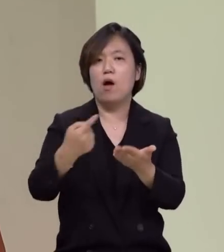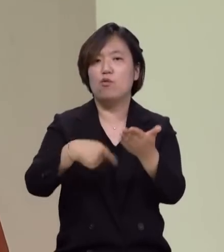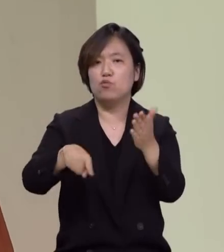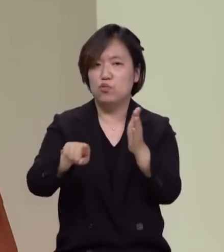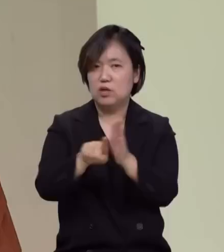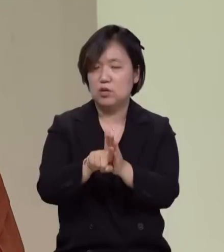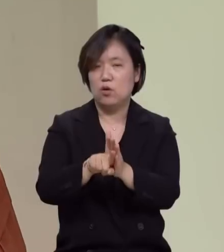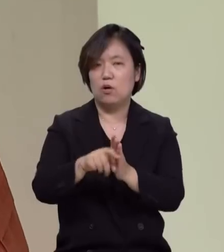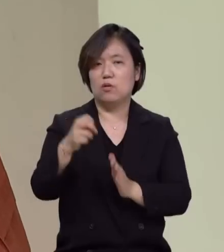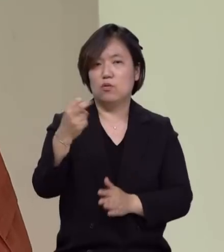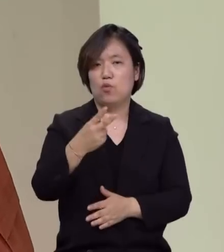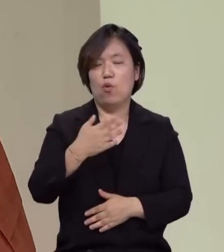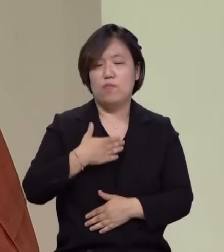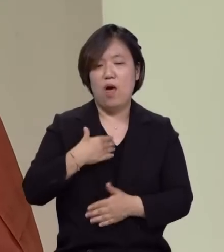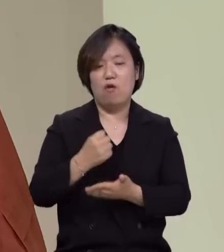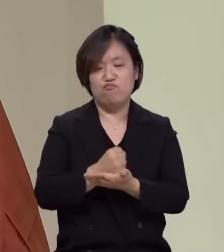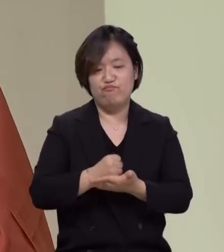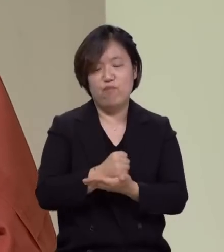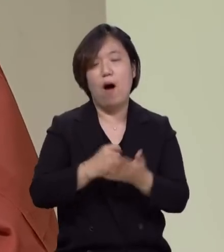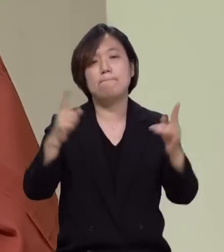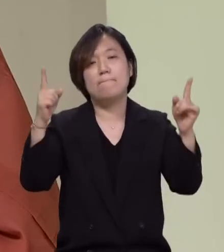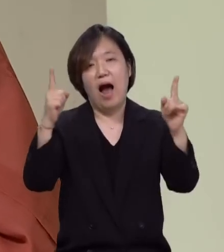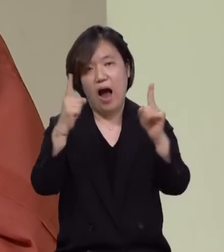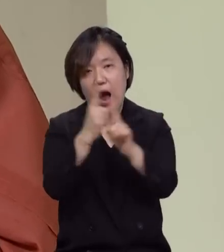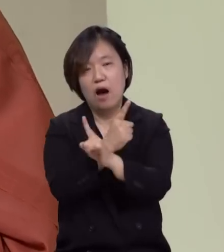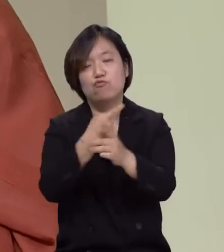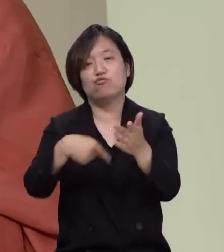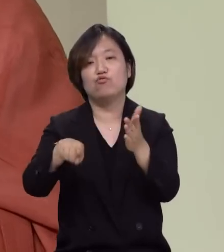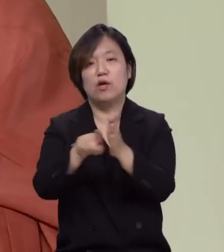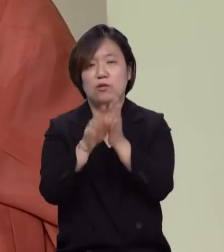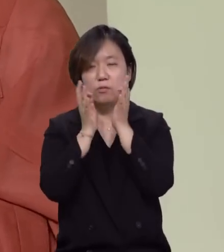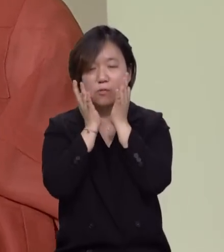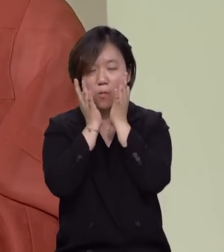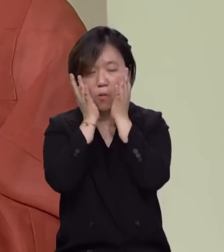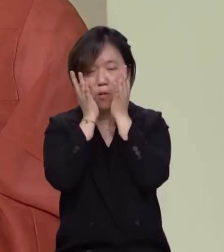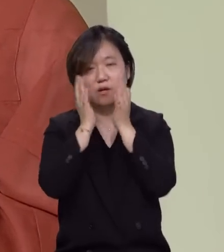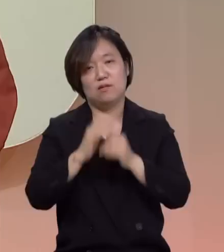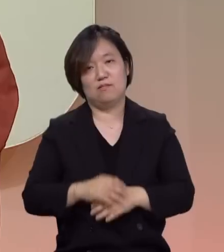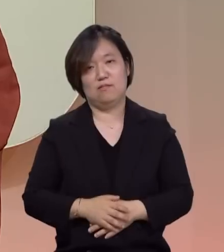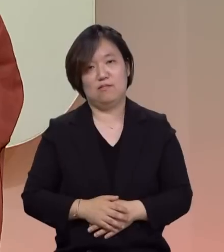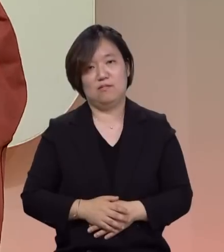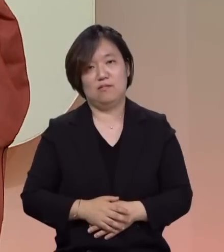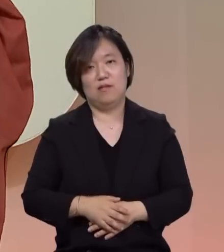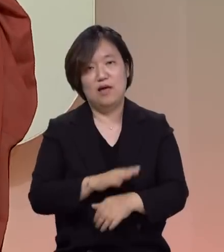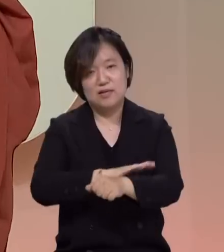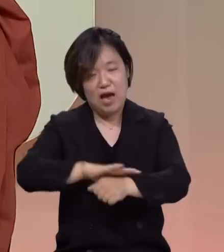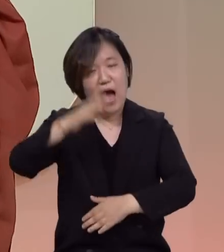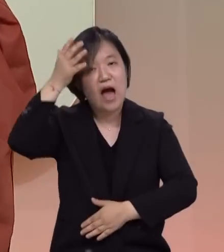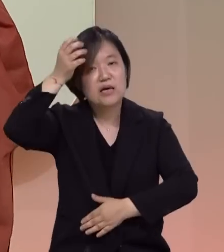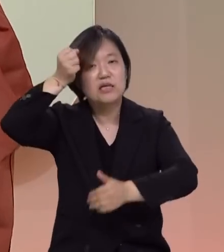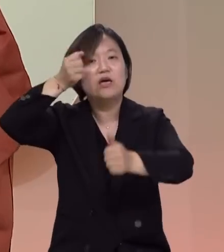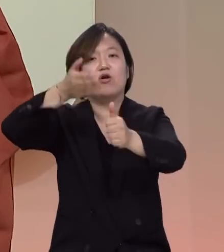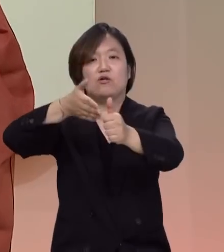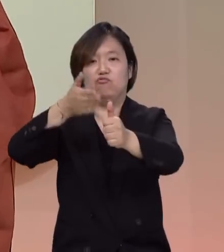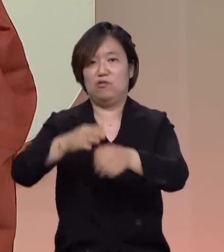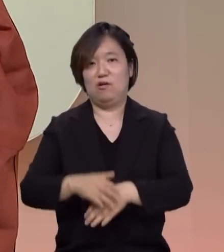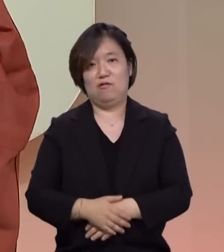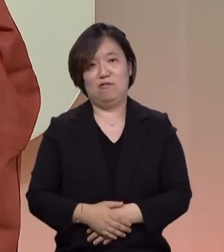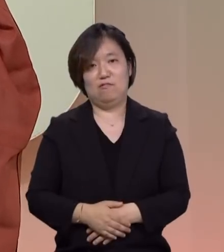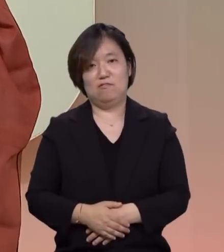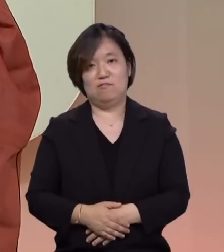운명을 바꾸어 나가셨다라는 것을 꼭 명심하시기 바랍니다 그래서 제가 늘